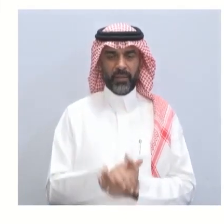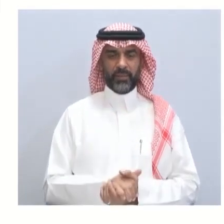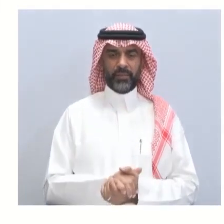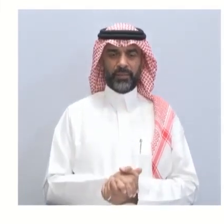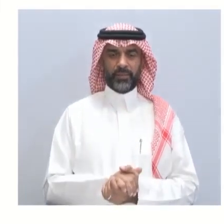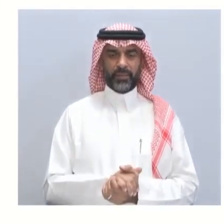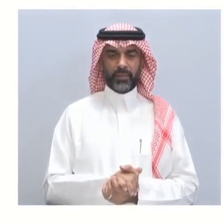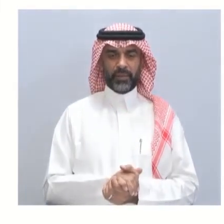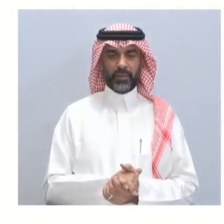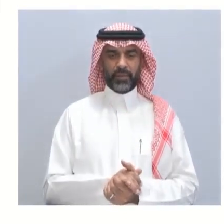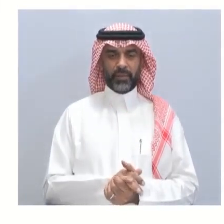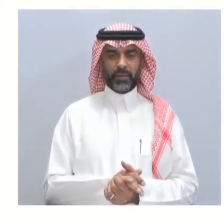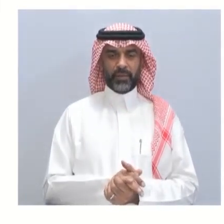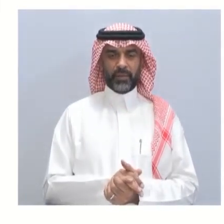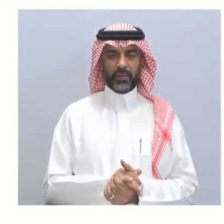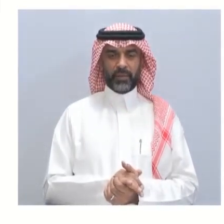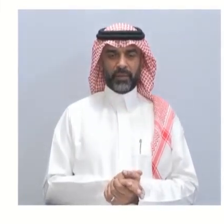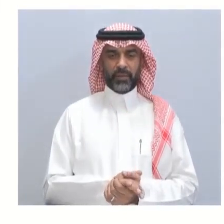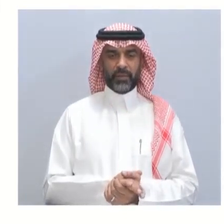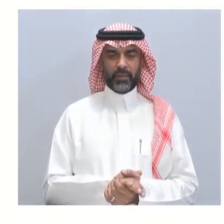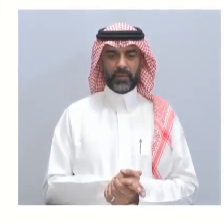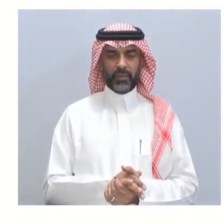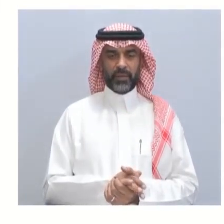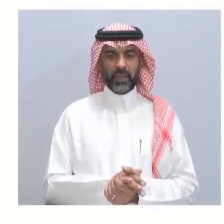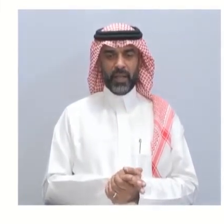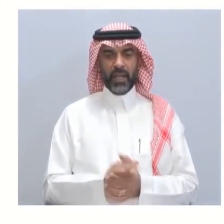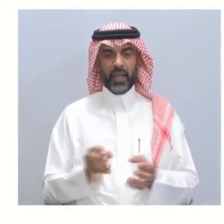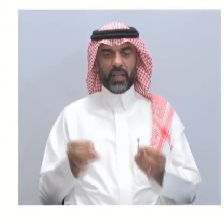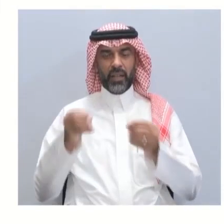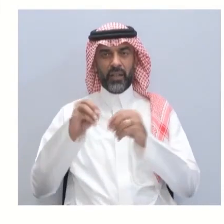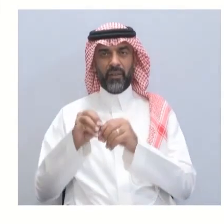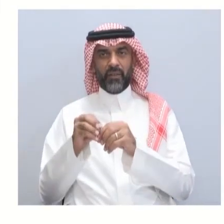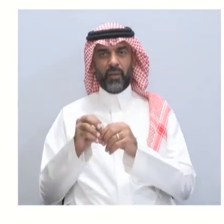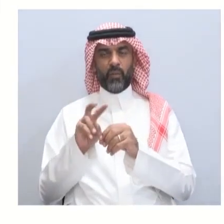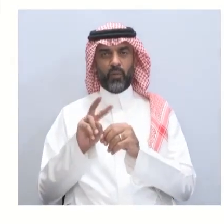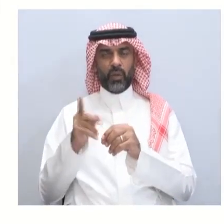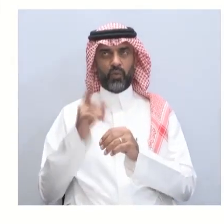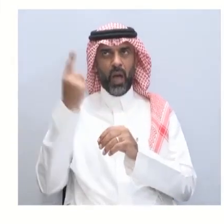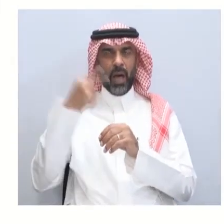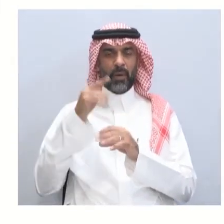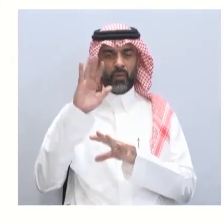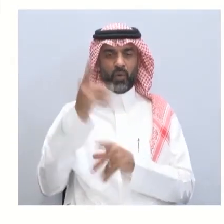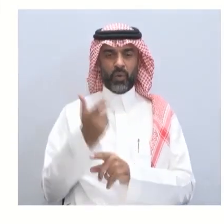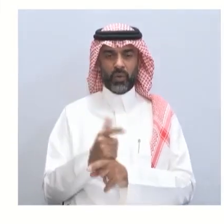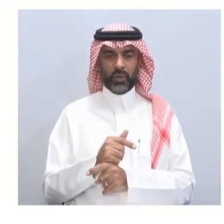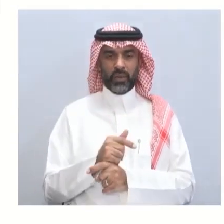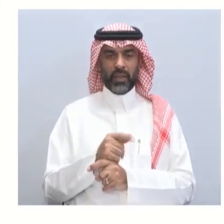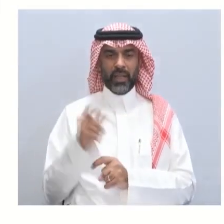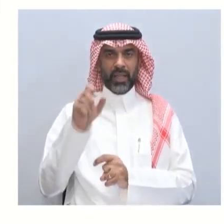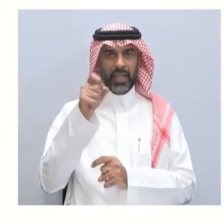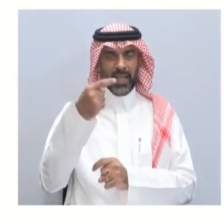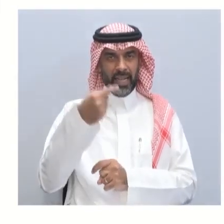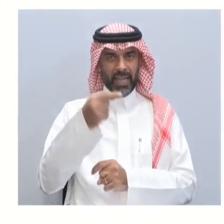المحتويات اذا نقوم بنضيف متغيرات القائمه المناسبه للامر اعلى ناخذ تيت